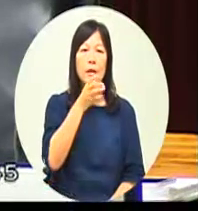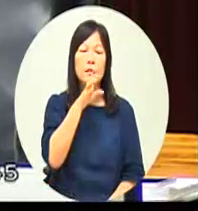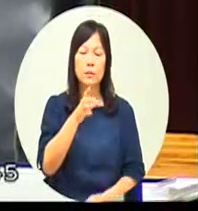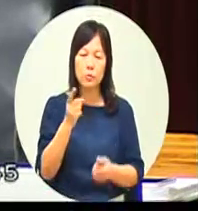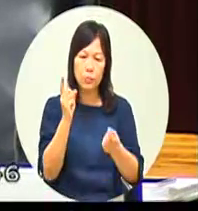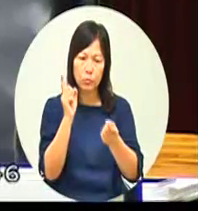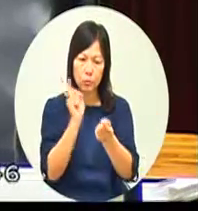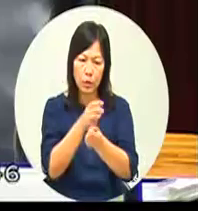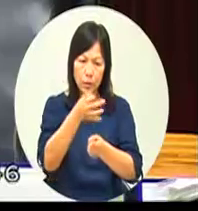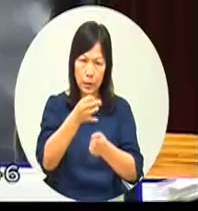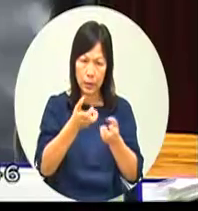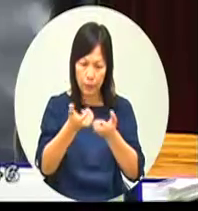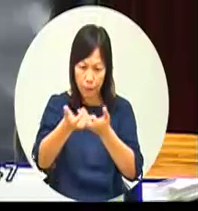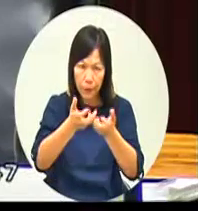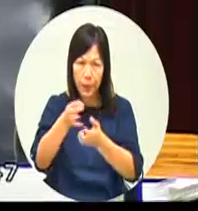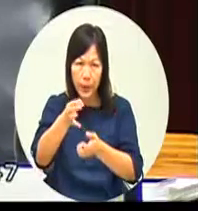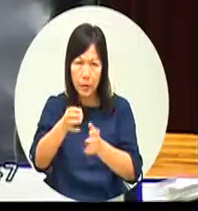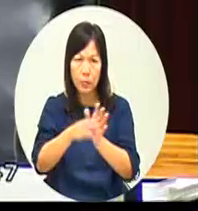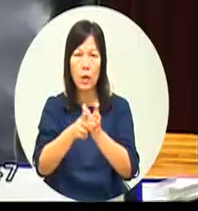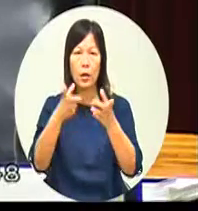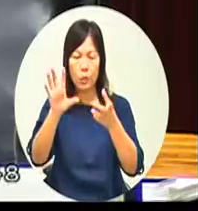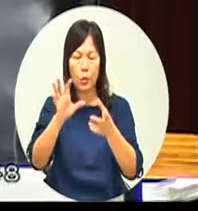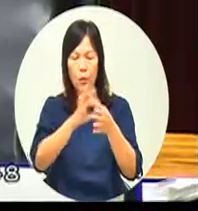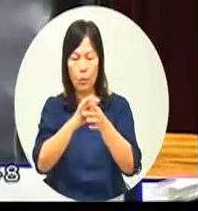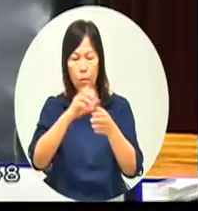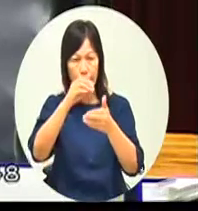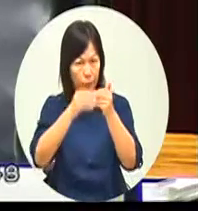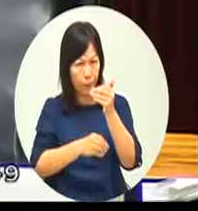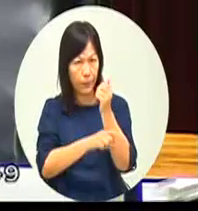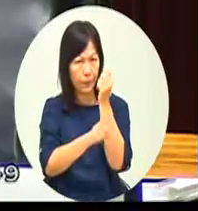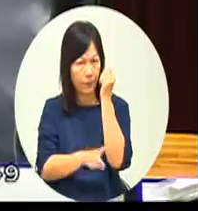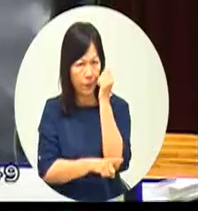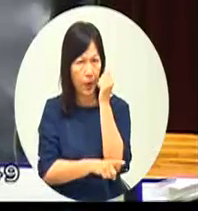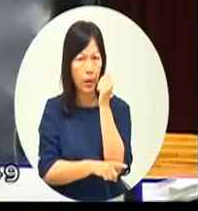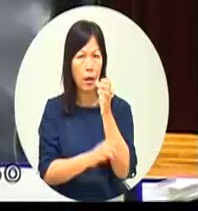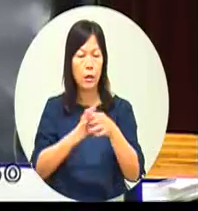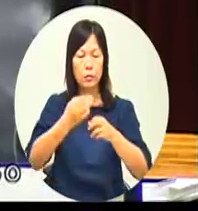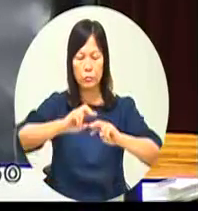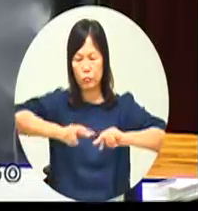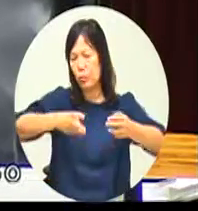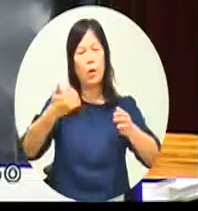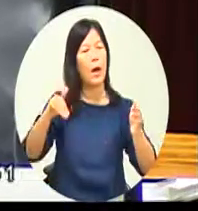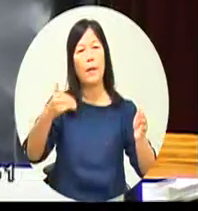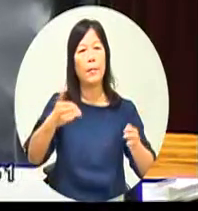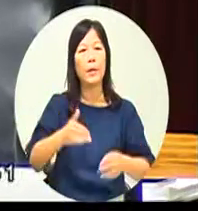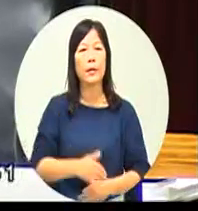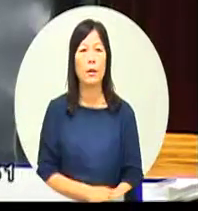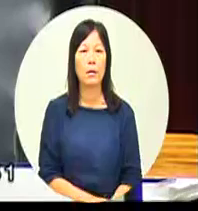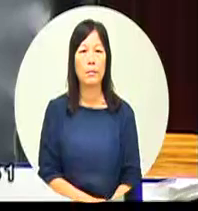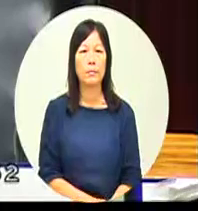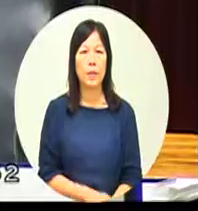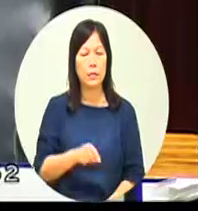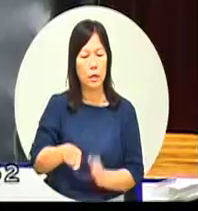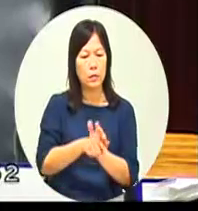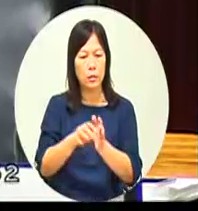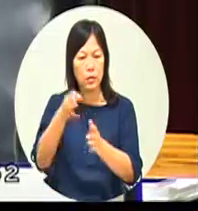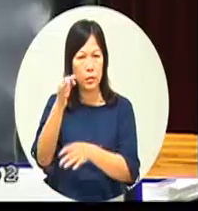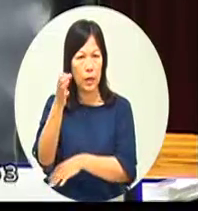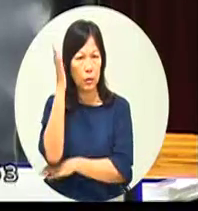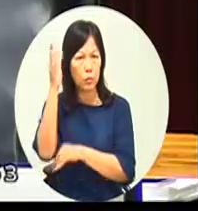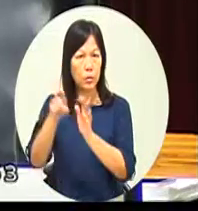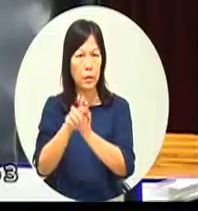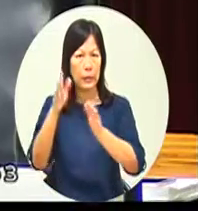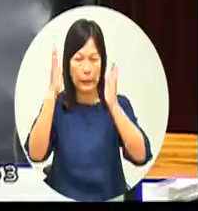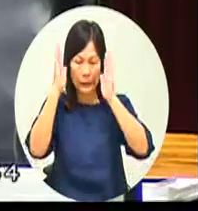分配税款相关的法令并没有修正，因此这里的财税正义我们